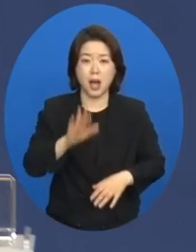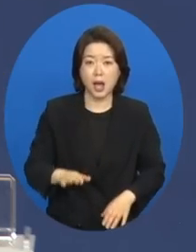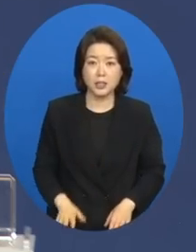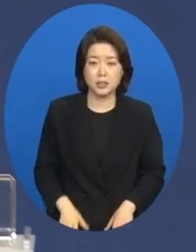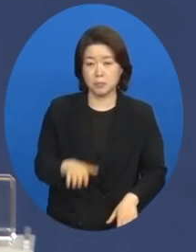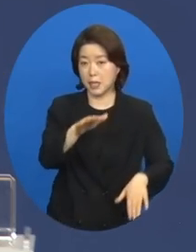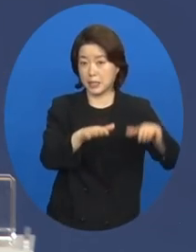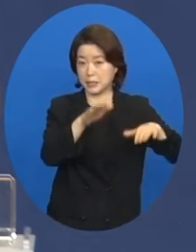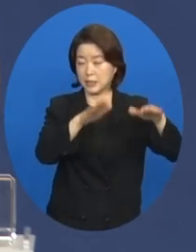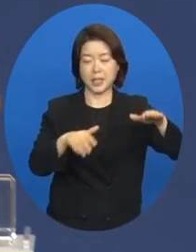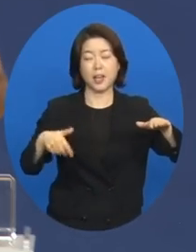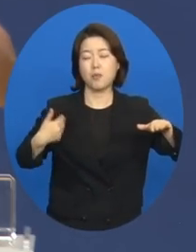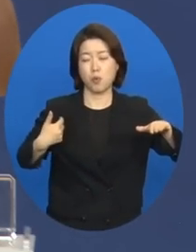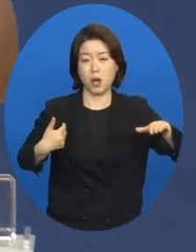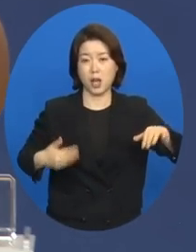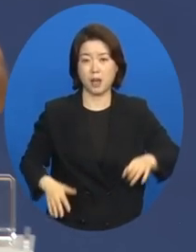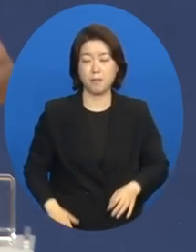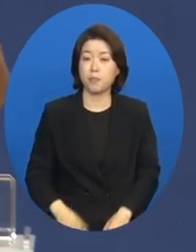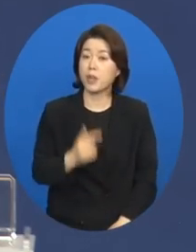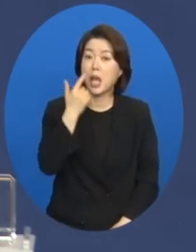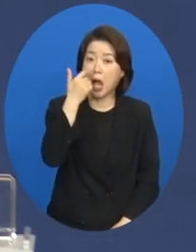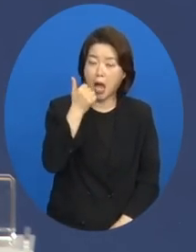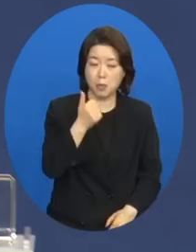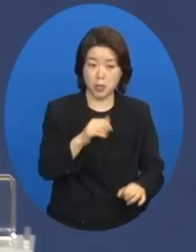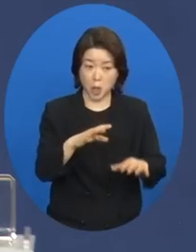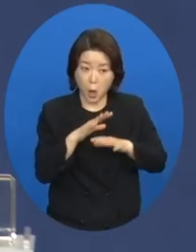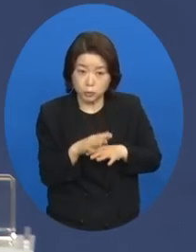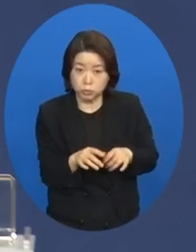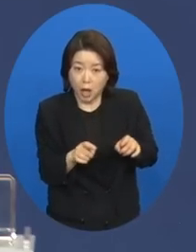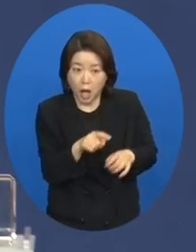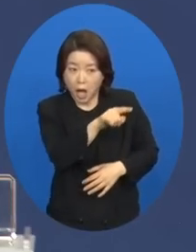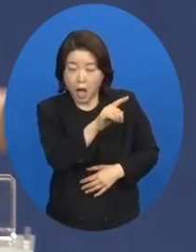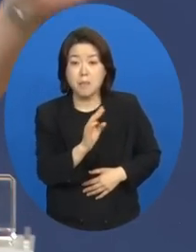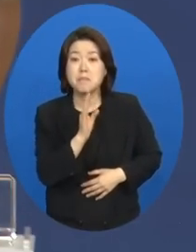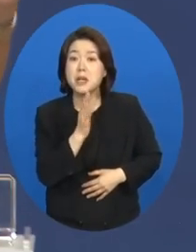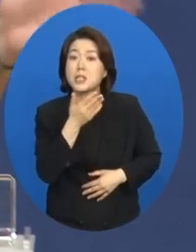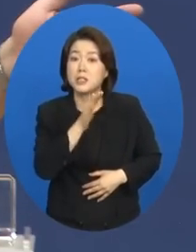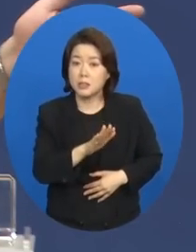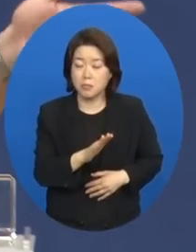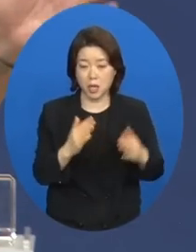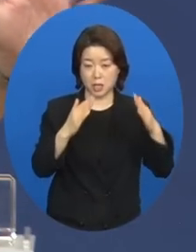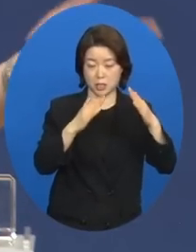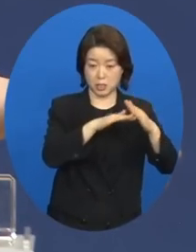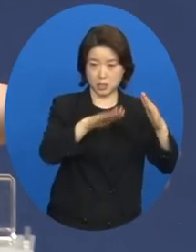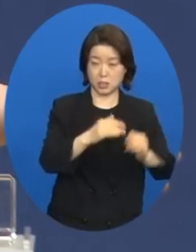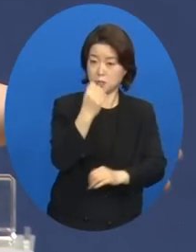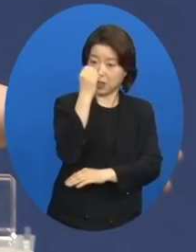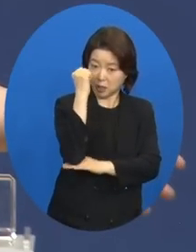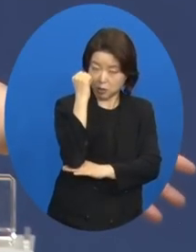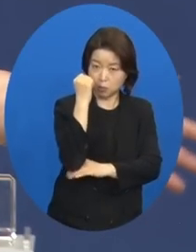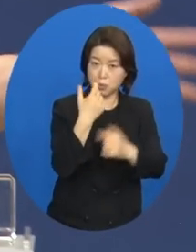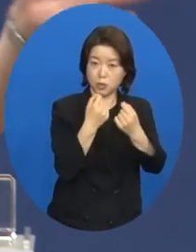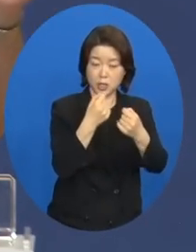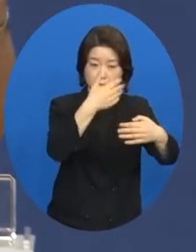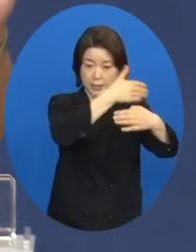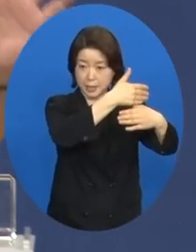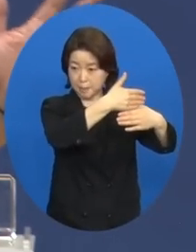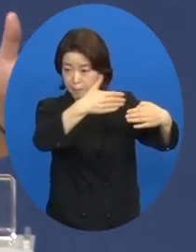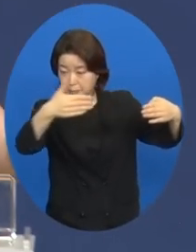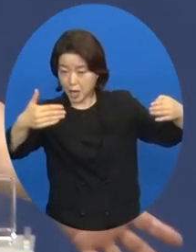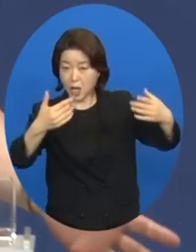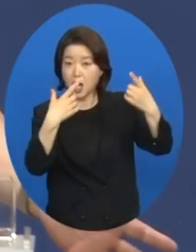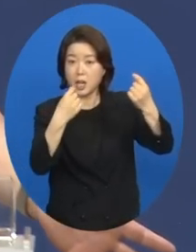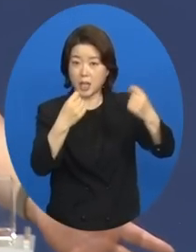차이가 뭔지를 몰랐어요. 아버지가 그렇게 두려움과 공포의 대상이면서도 집안 기둥 같은 담벼락 같은